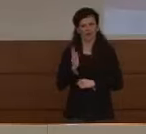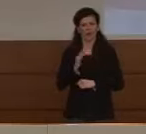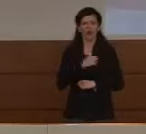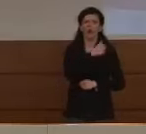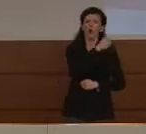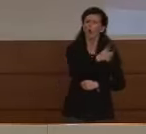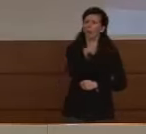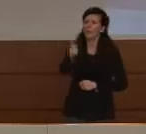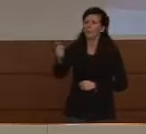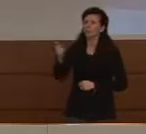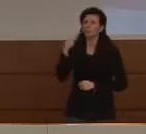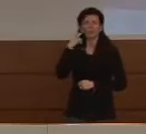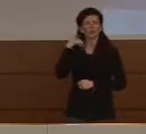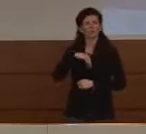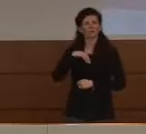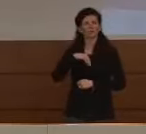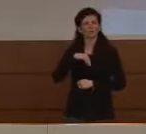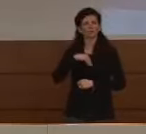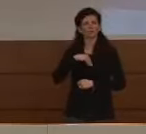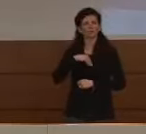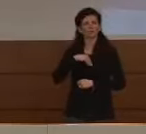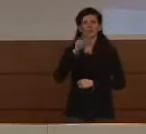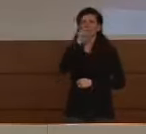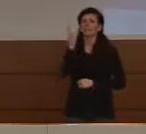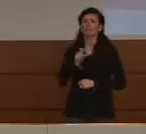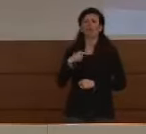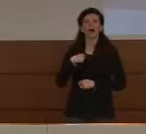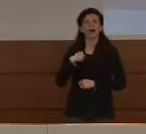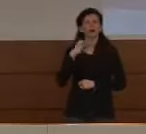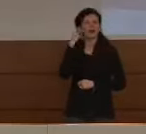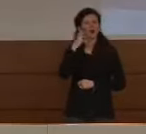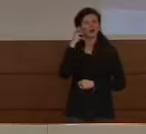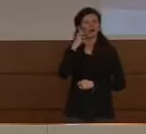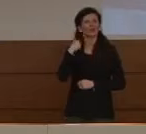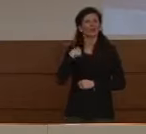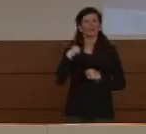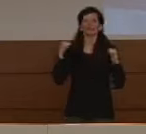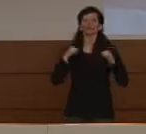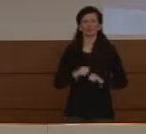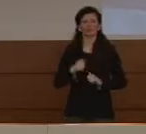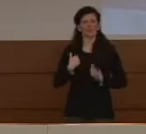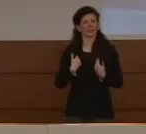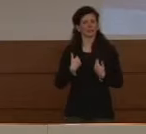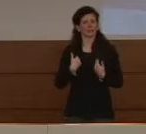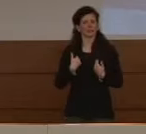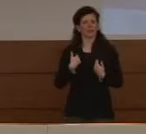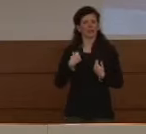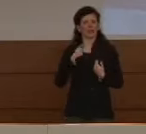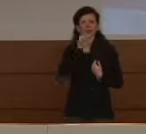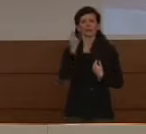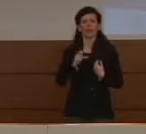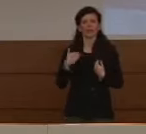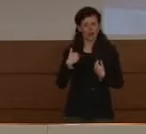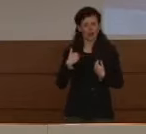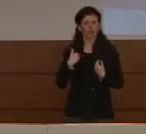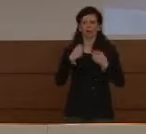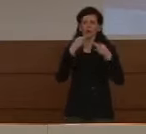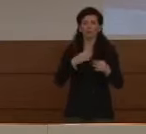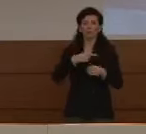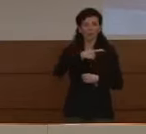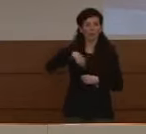senta molto contento di vivere in italia di essere italiano mai come in questo periodo nessuno di noi vorrebbe stare in un altro